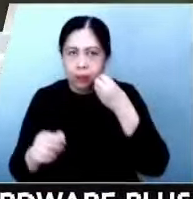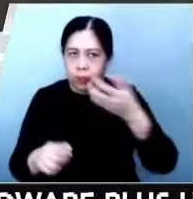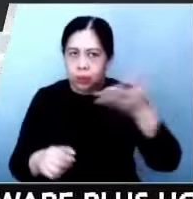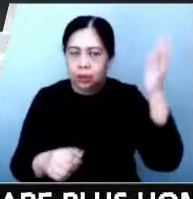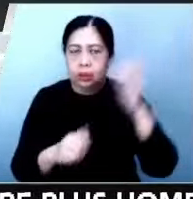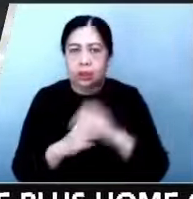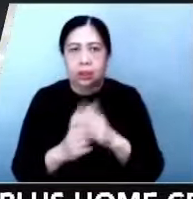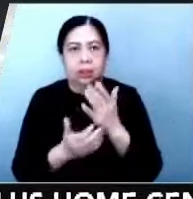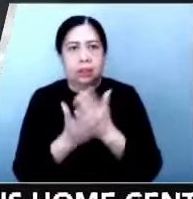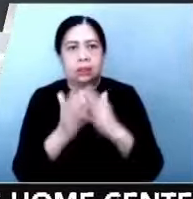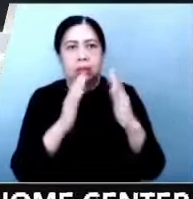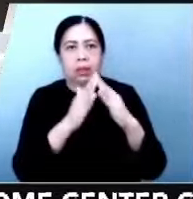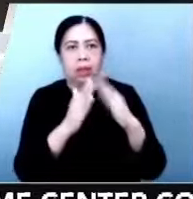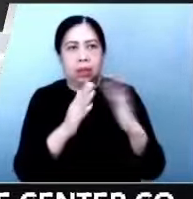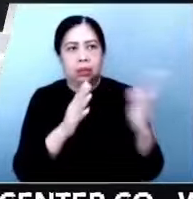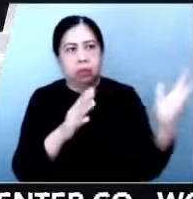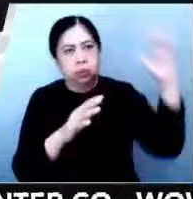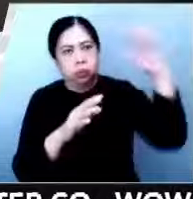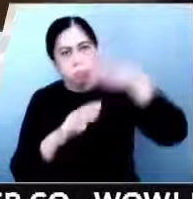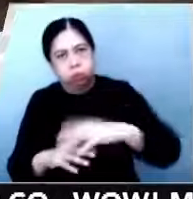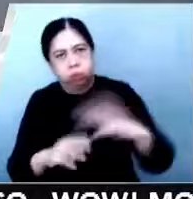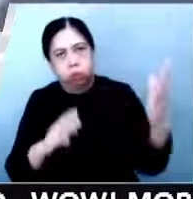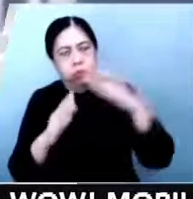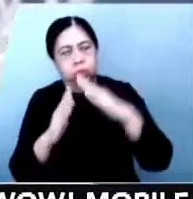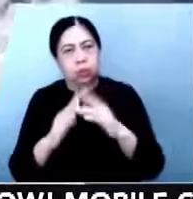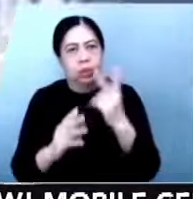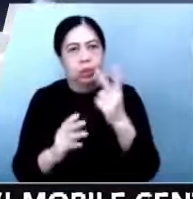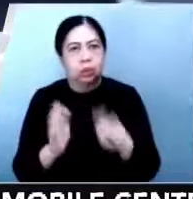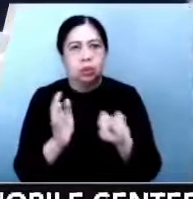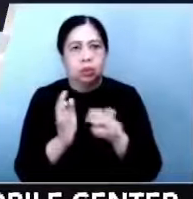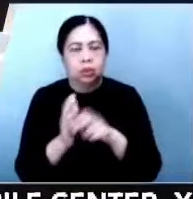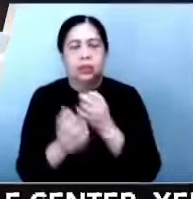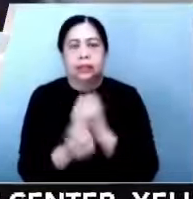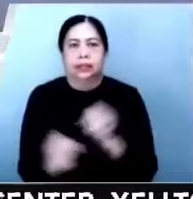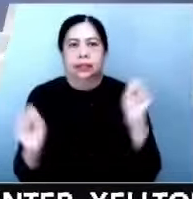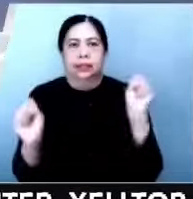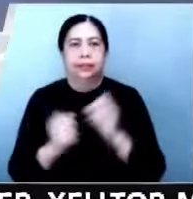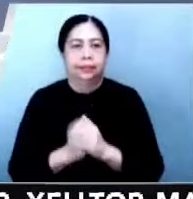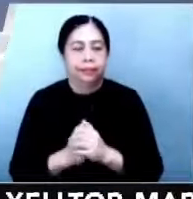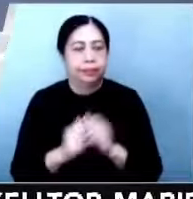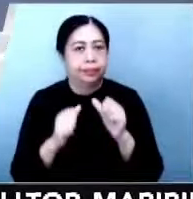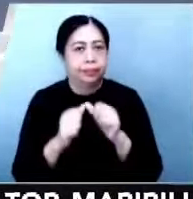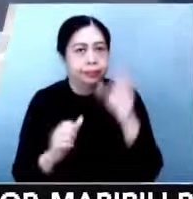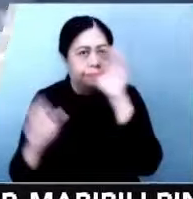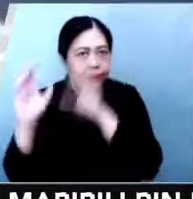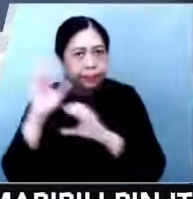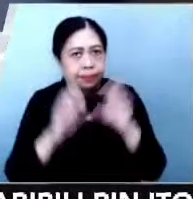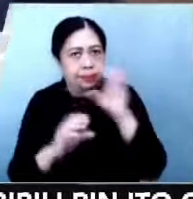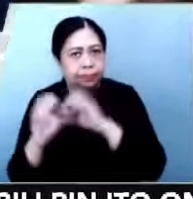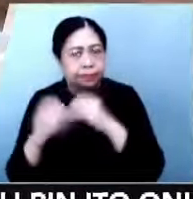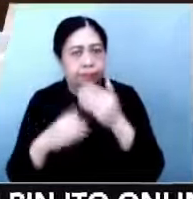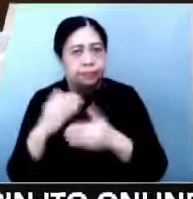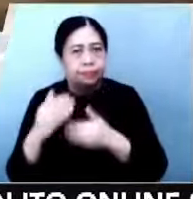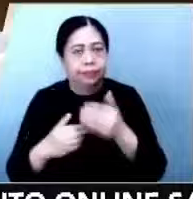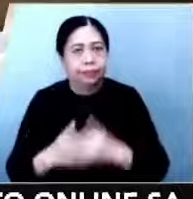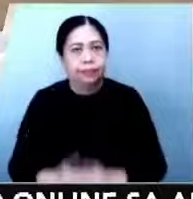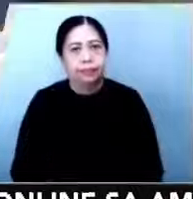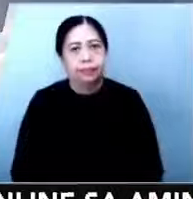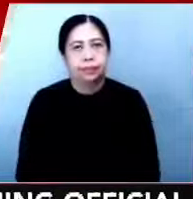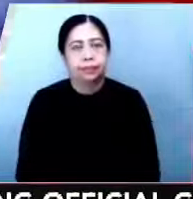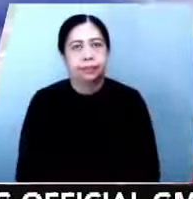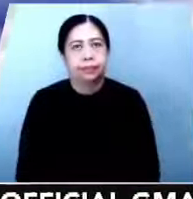bahay rin daw ang natabunan. Dalawang pasahero ang nakaligtas. Patuloy ang search and rescue operations.